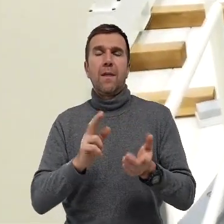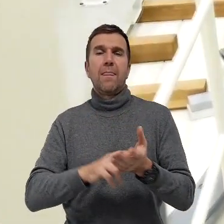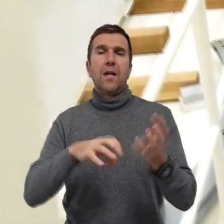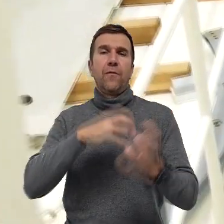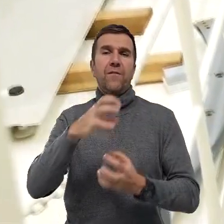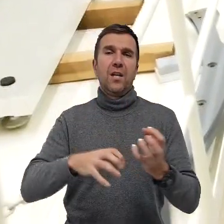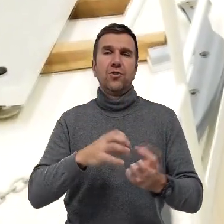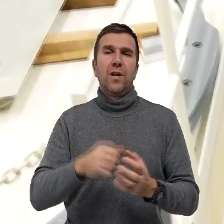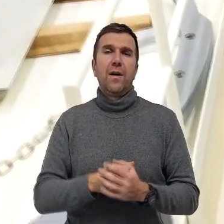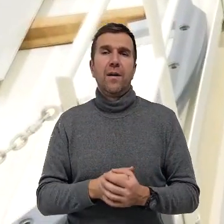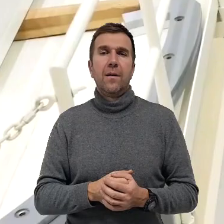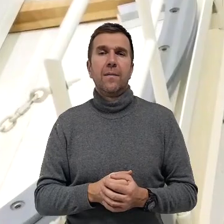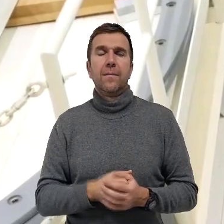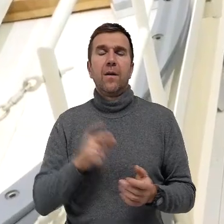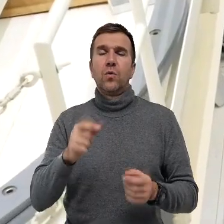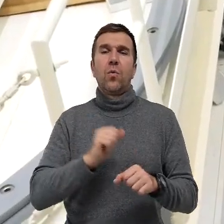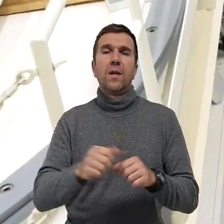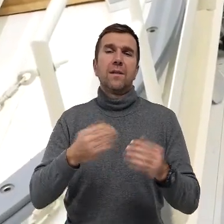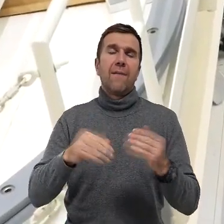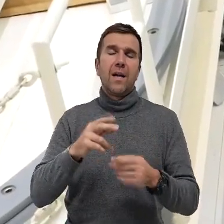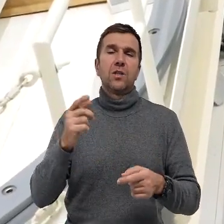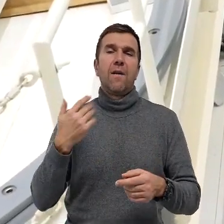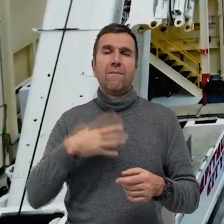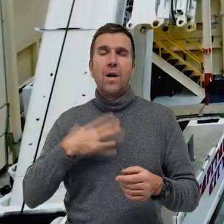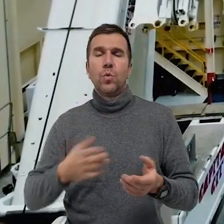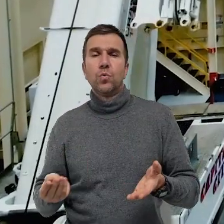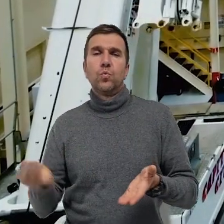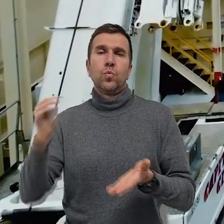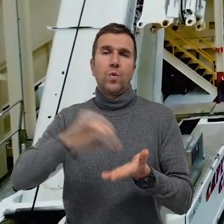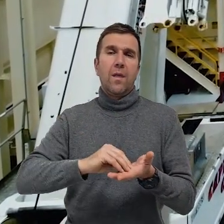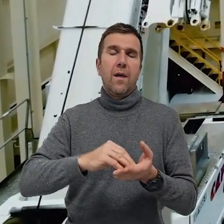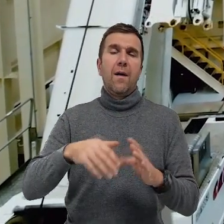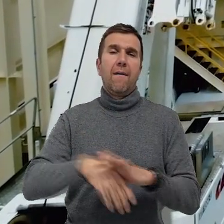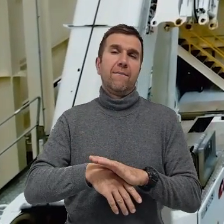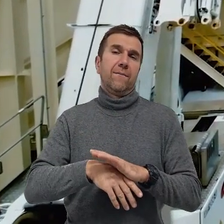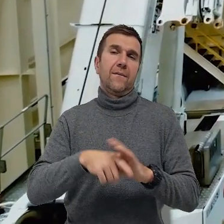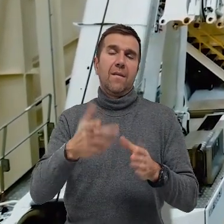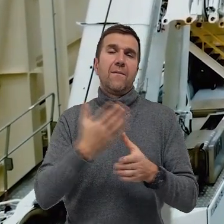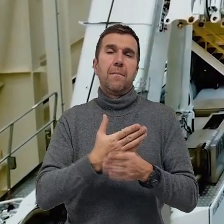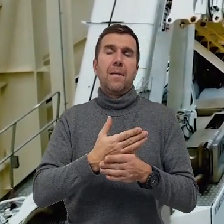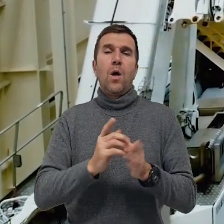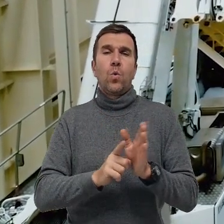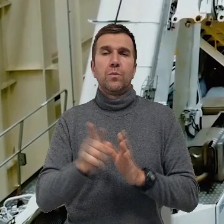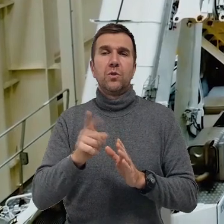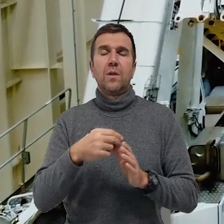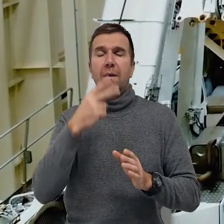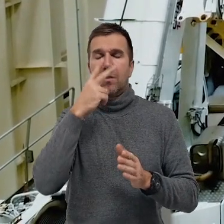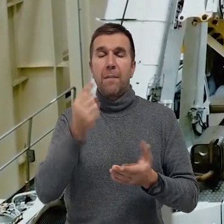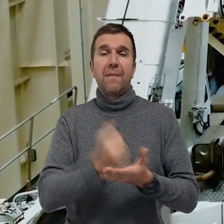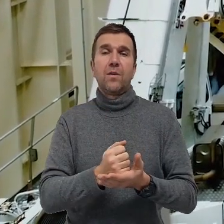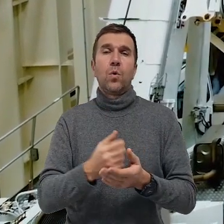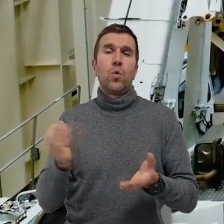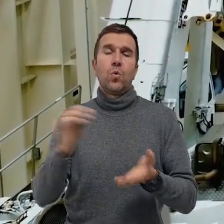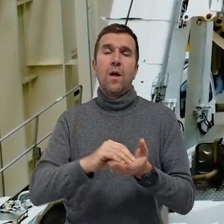tym świecie. I to jest największa wartość dodana pracy w branży kosmicznej. Z punktu widzenia prawnika